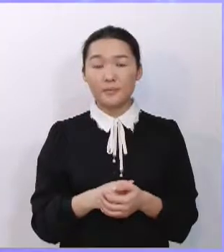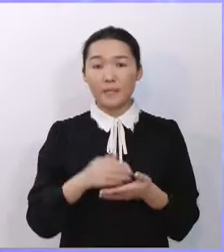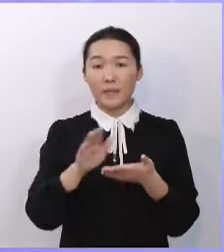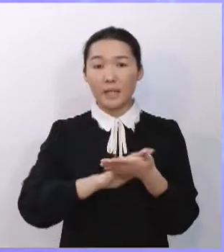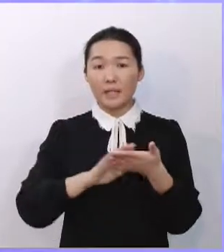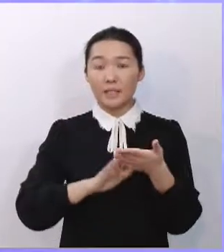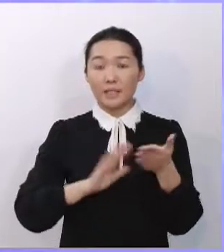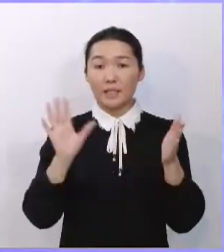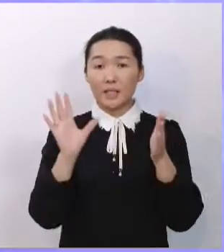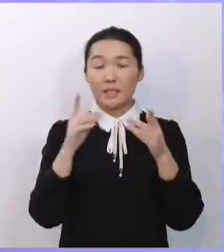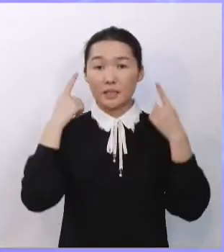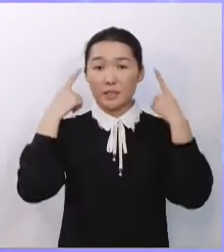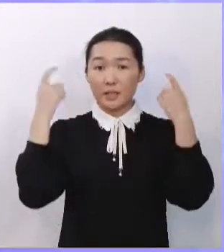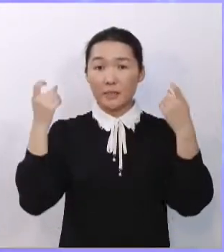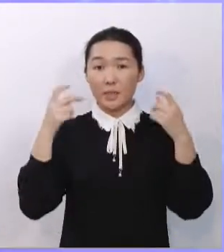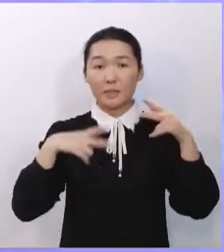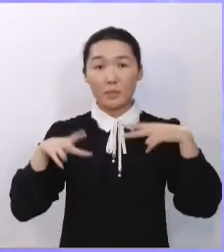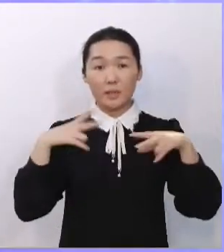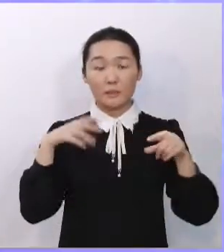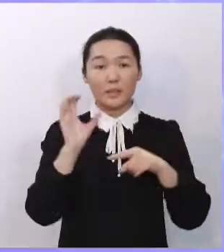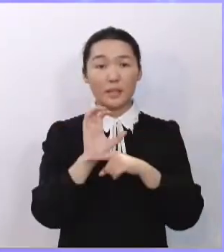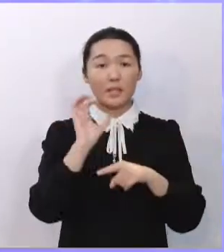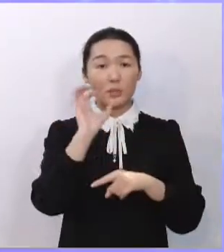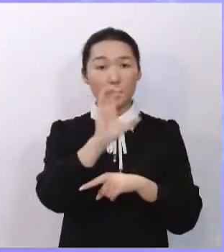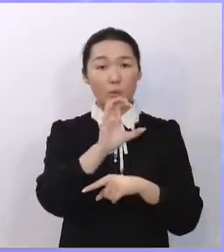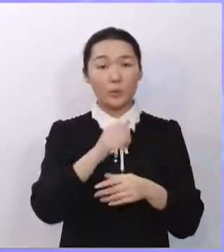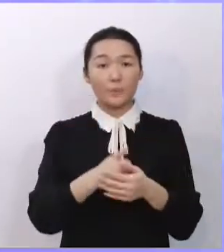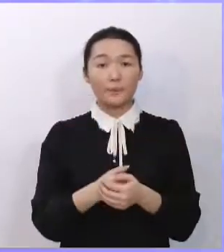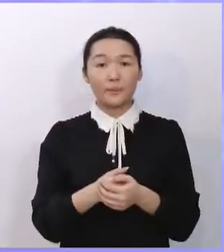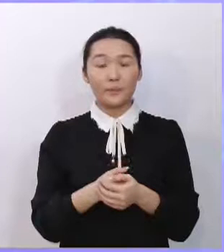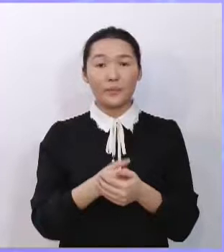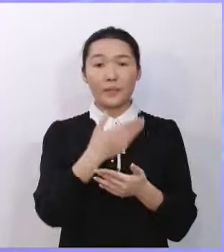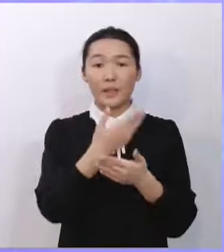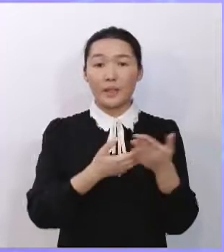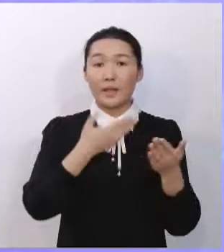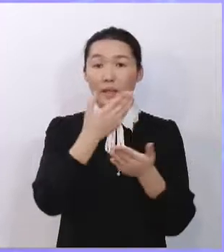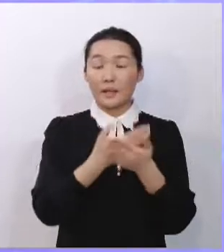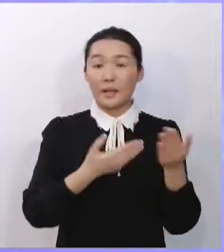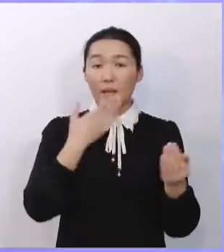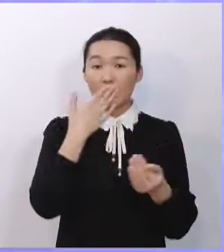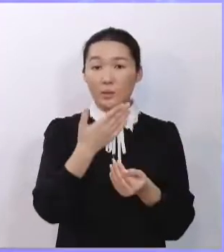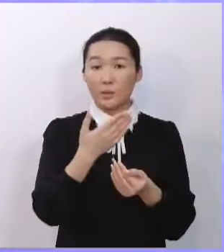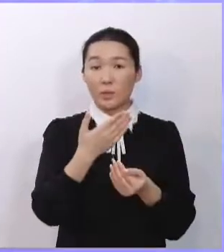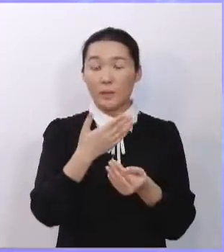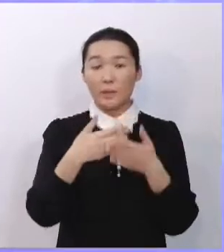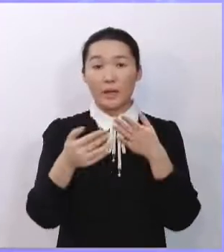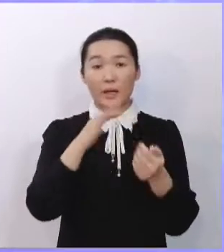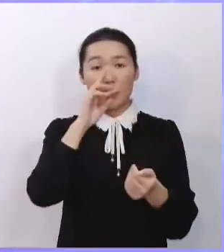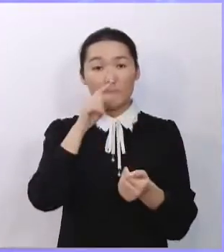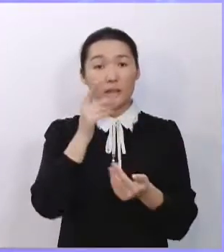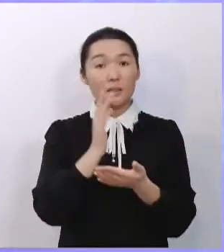Жазган жарнамаңарды мугалимиңерге жөнөтүп, кеңеш сурап, катасы болсо